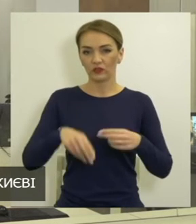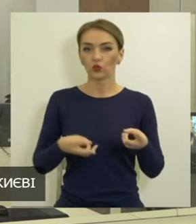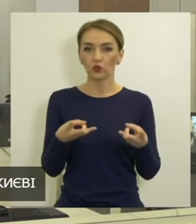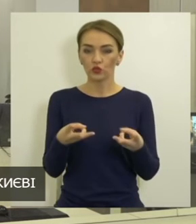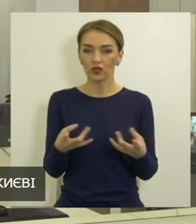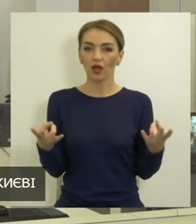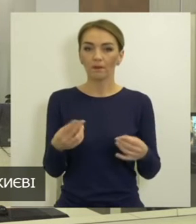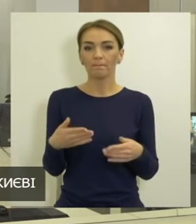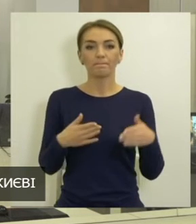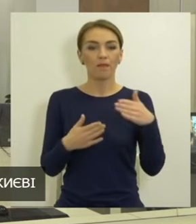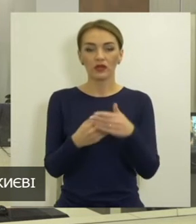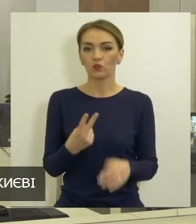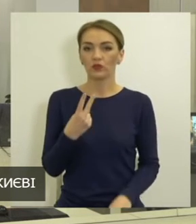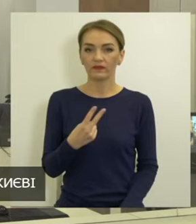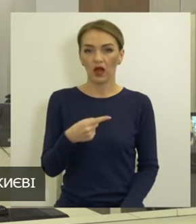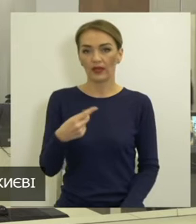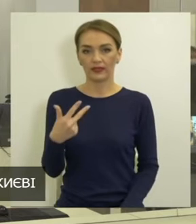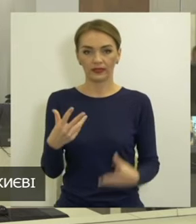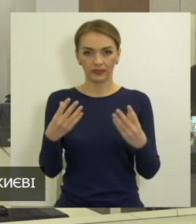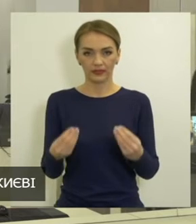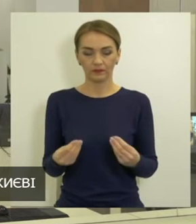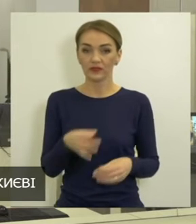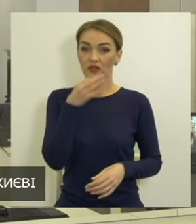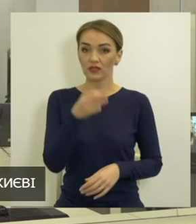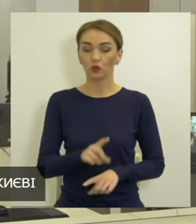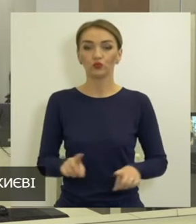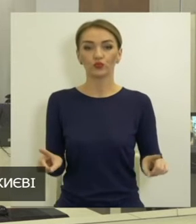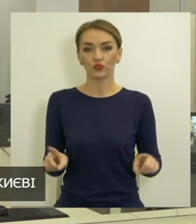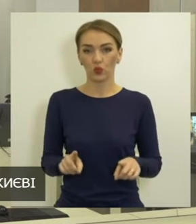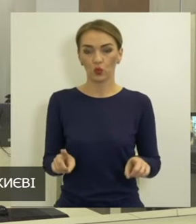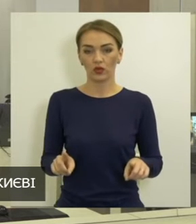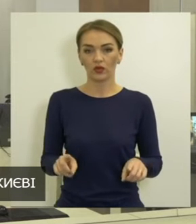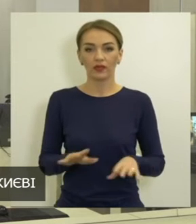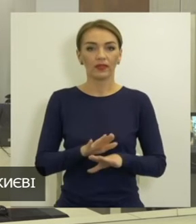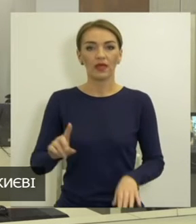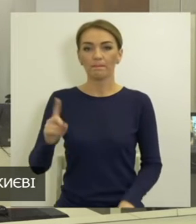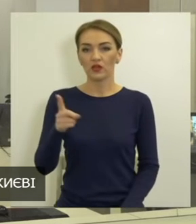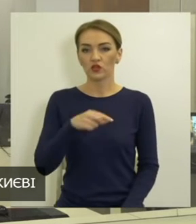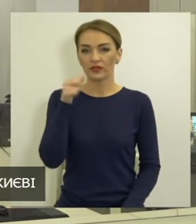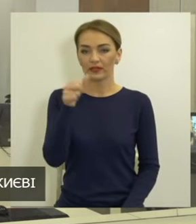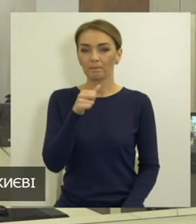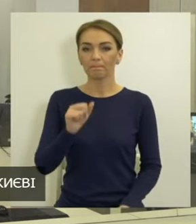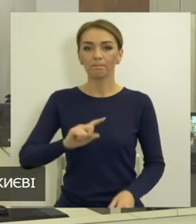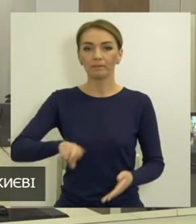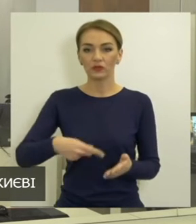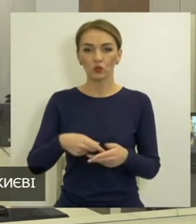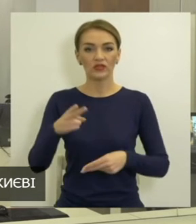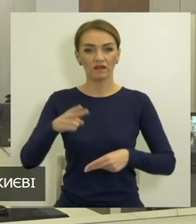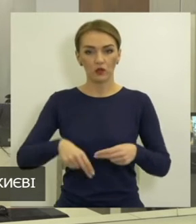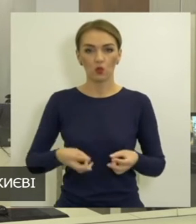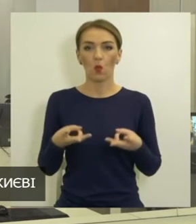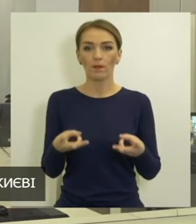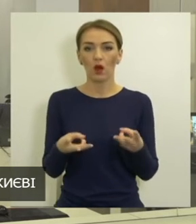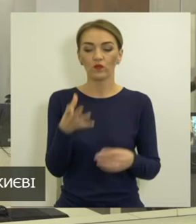максимум 2-3 дні. Зазначу, що вже не перший рік місто завершує